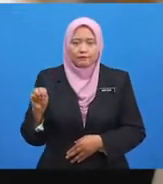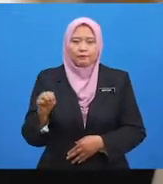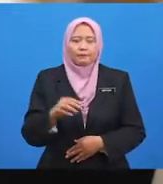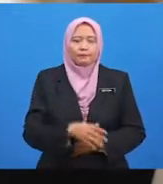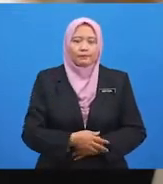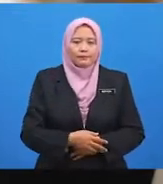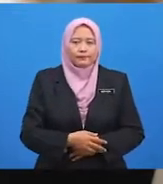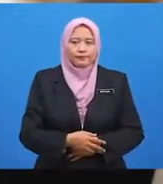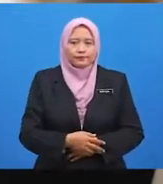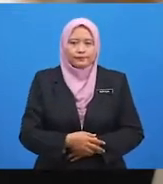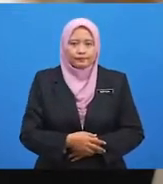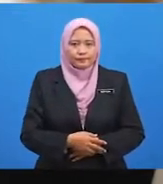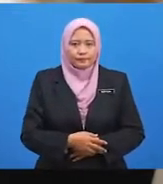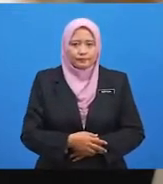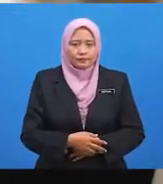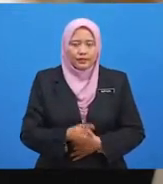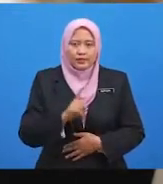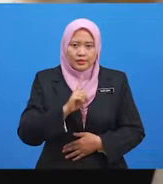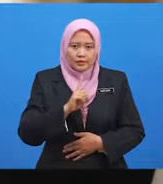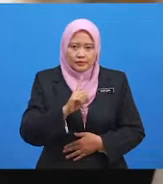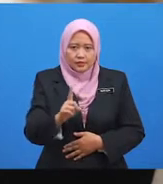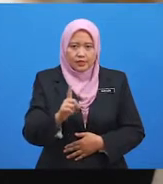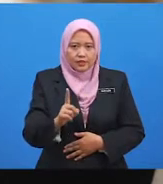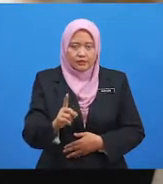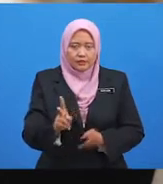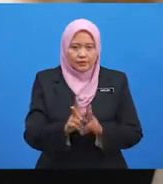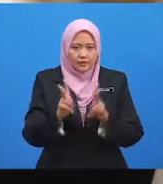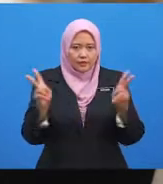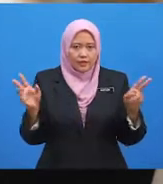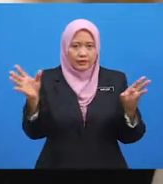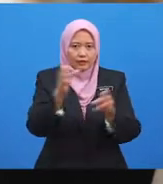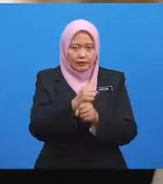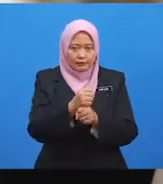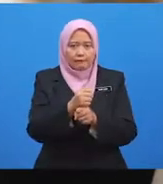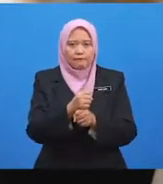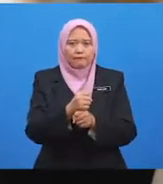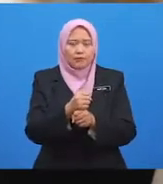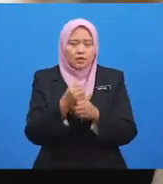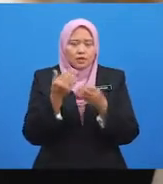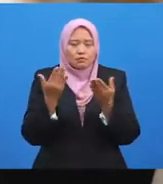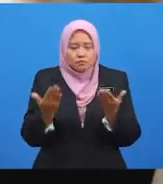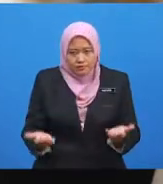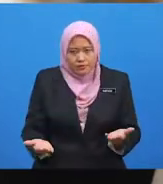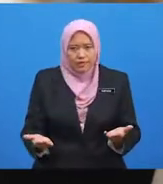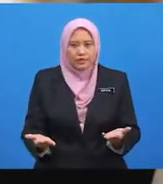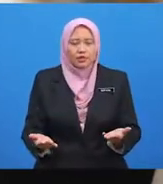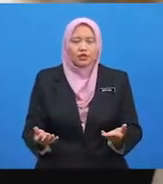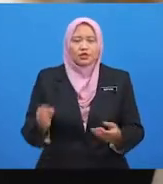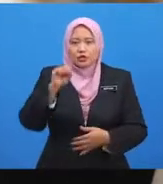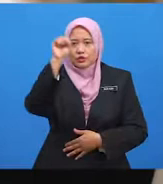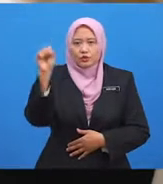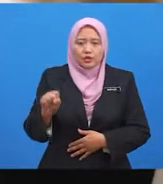sangat mengambil berat soal kebersihan Harto yang kita gunakan supaya harta tersebut